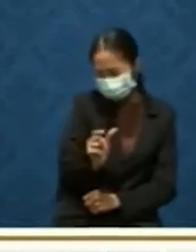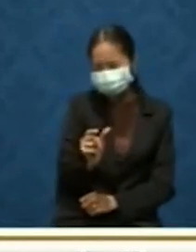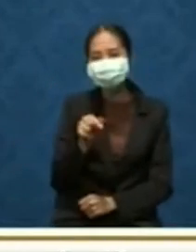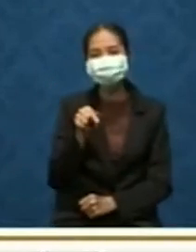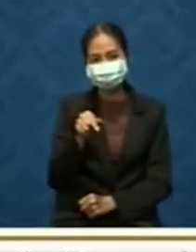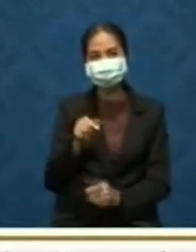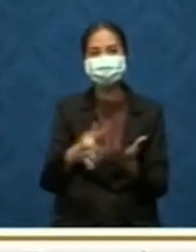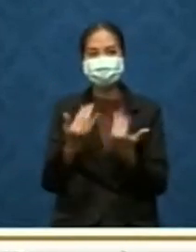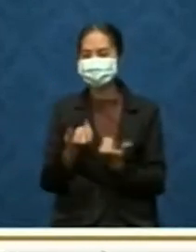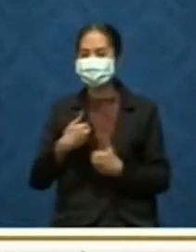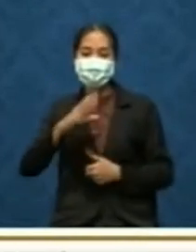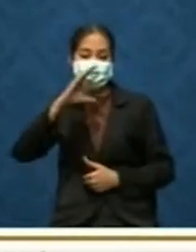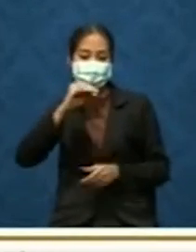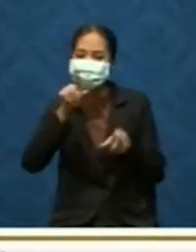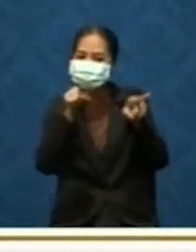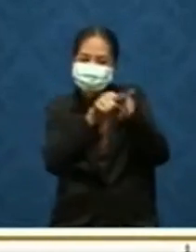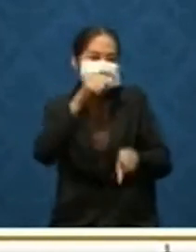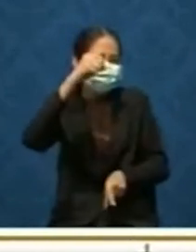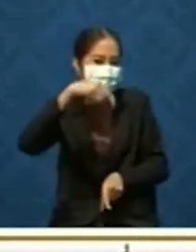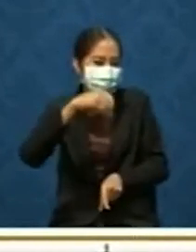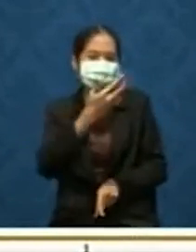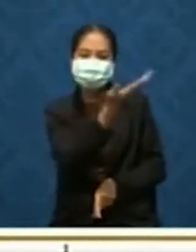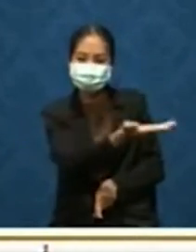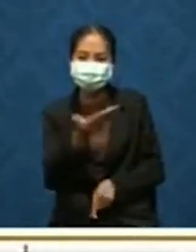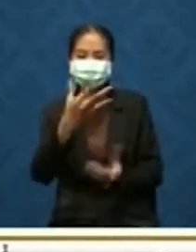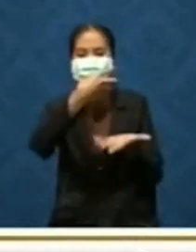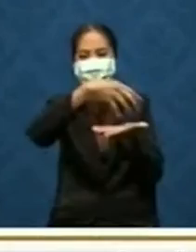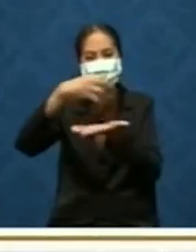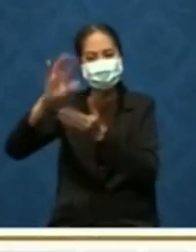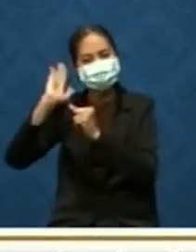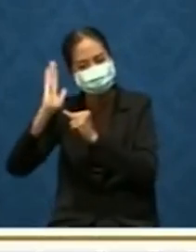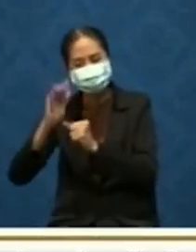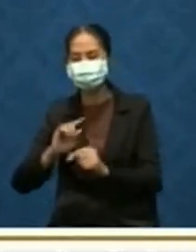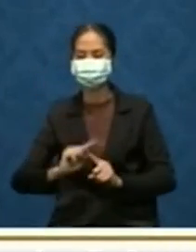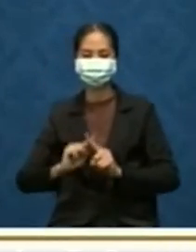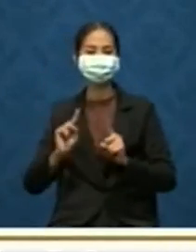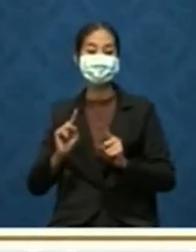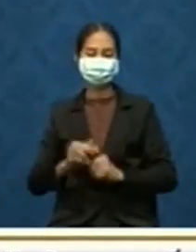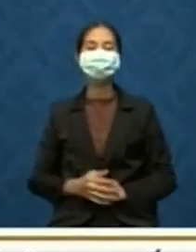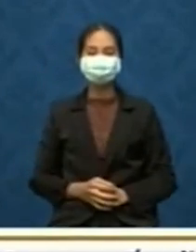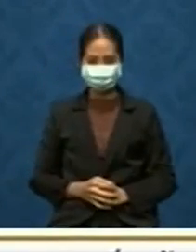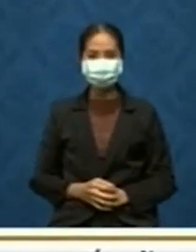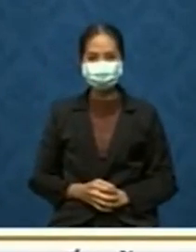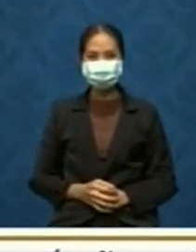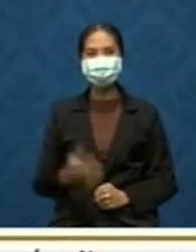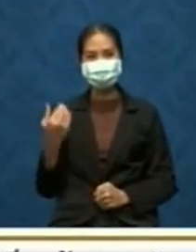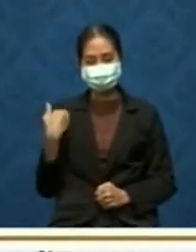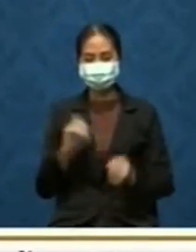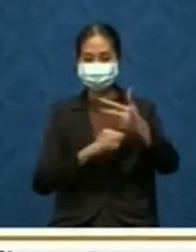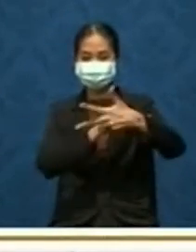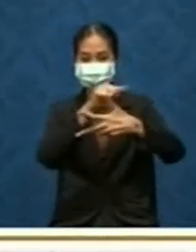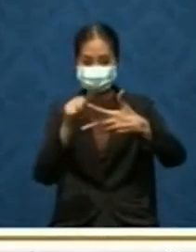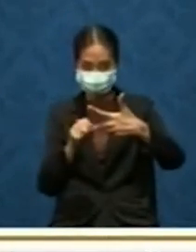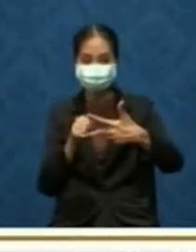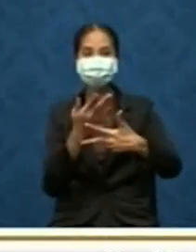แล้วก็ไม่ซ้ำกับสิ่งที่ท่านผู้นำฝ่ายค้านก็ดีท่านรัฐมนตรียุติธรรมก็ดีได้พูดแล้วเป็น 3ข้อหลักๆด้วยกัน